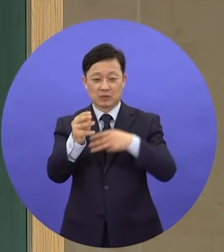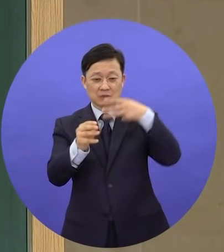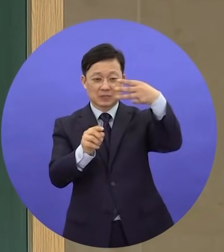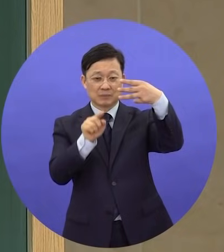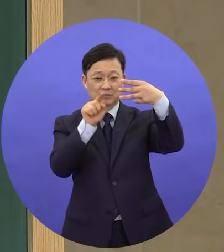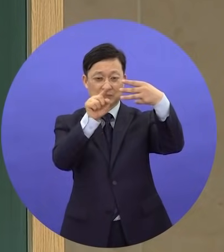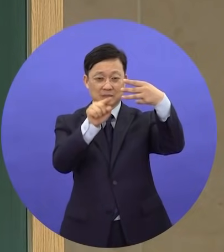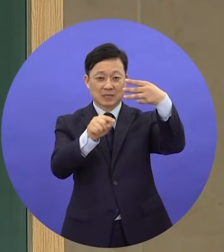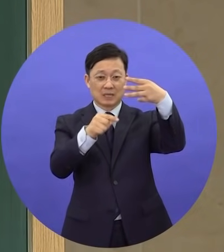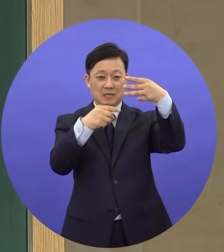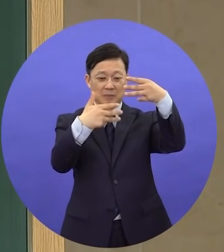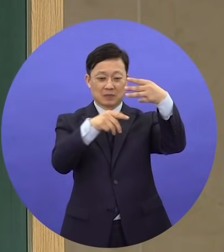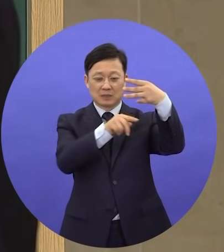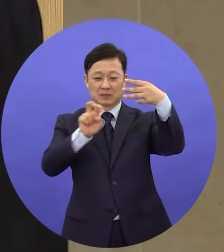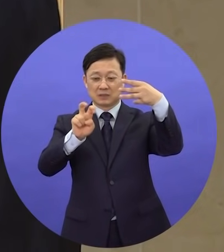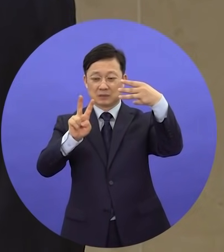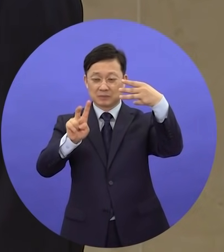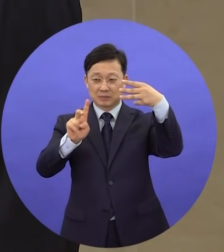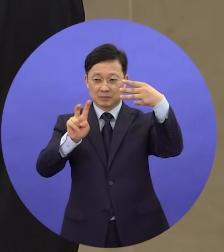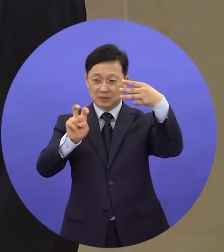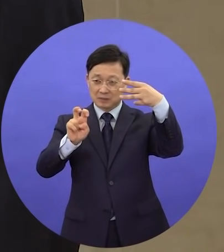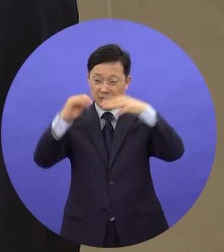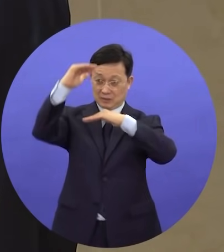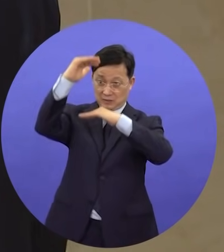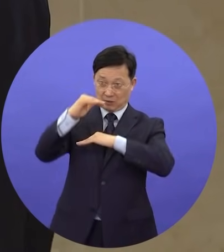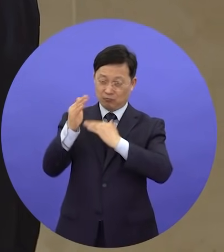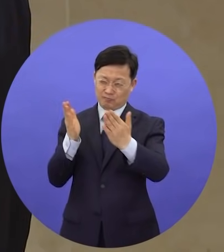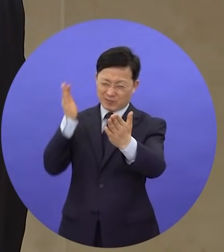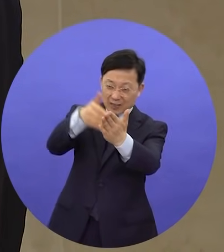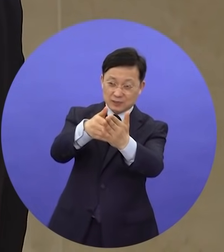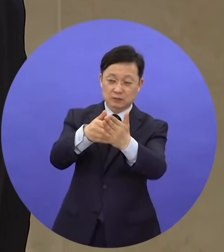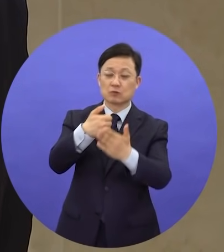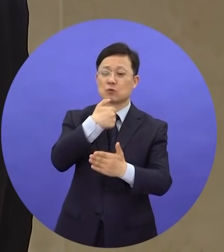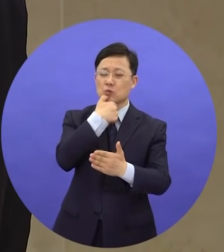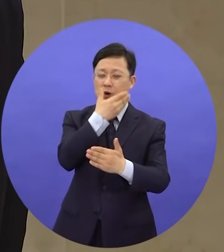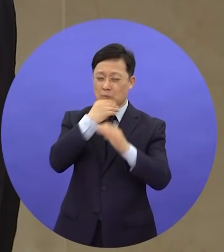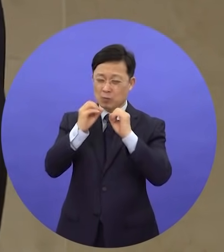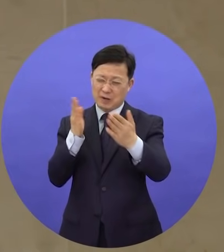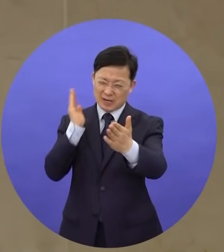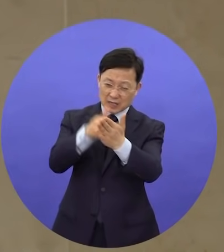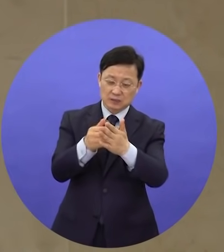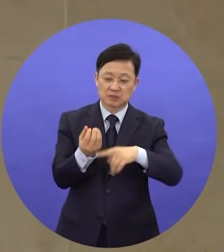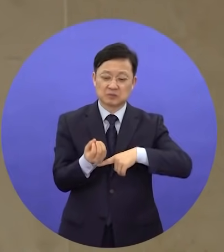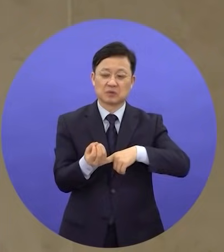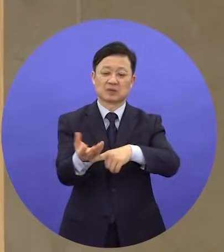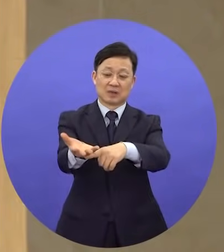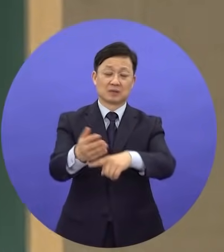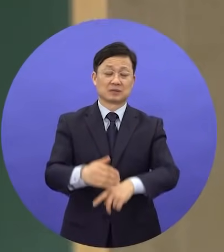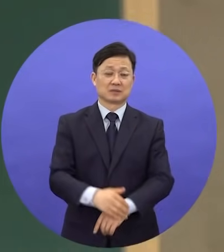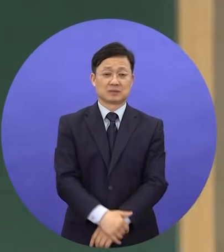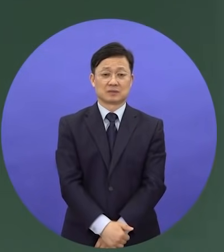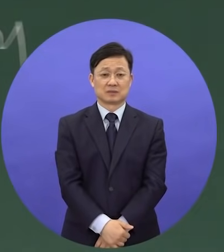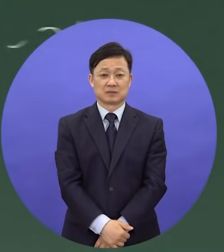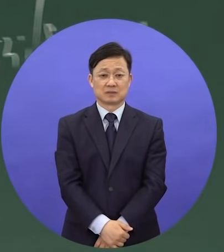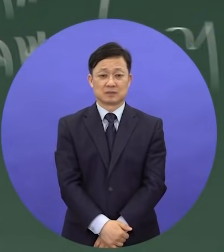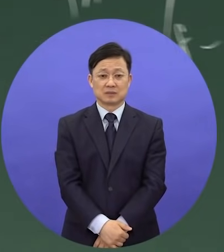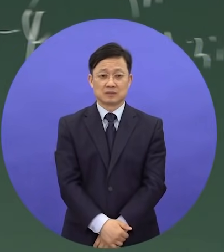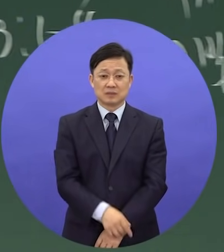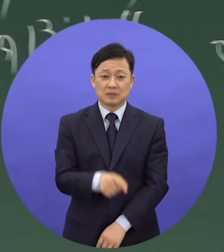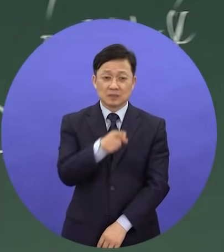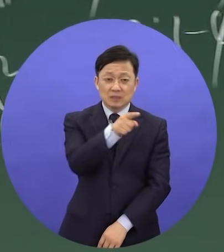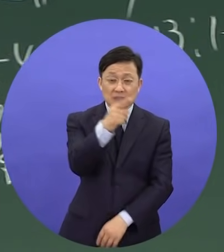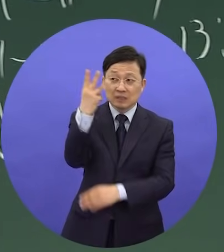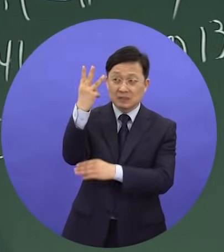8절에서 21절까지. This blessing went all the way to Philippians 3 verse 8 to 21 in overtaking Rome. 여러분, 이 속에 있으면 얼마나